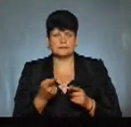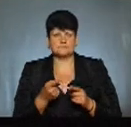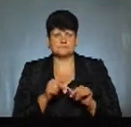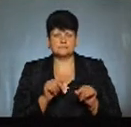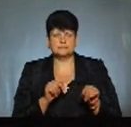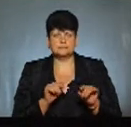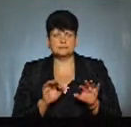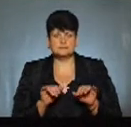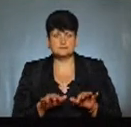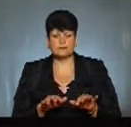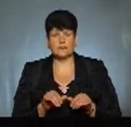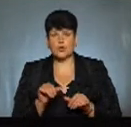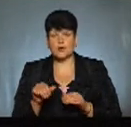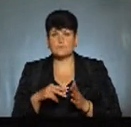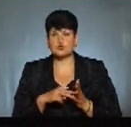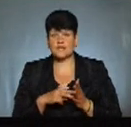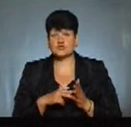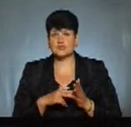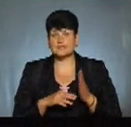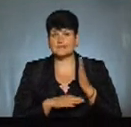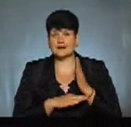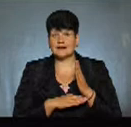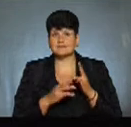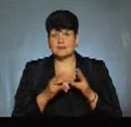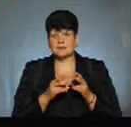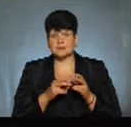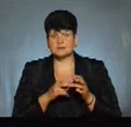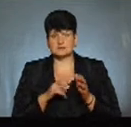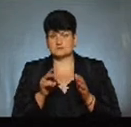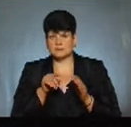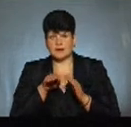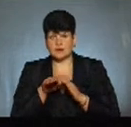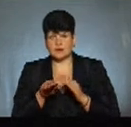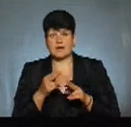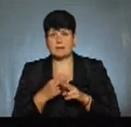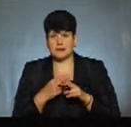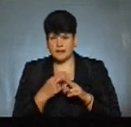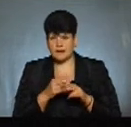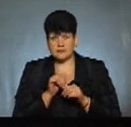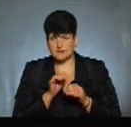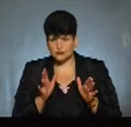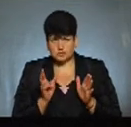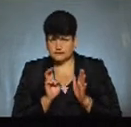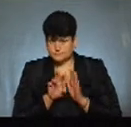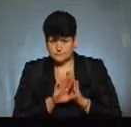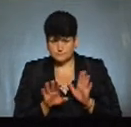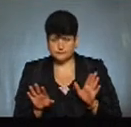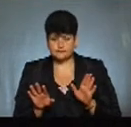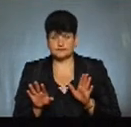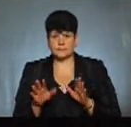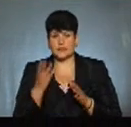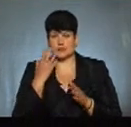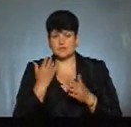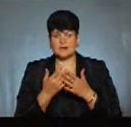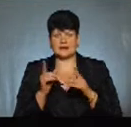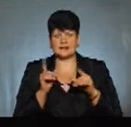Ну, окремо стоячих дерев треба сторонитися, як і металевих предметів, як і, от, якщо ви, наприклад, їдете